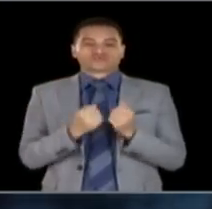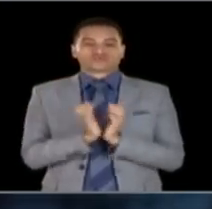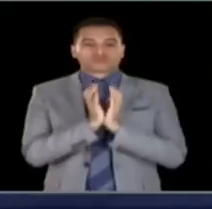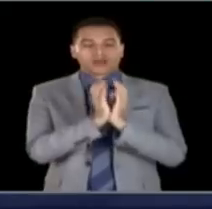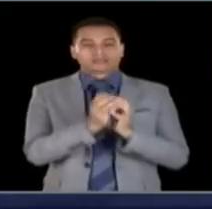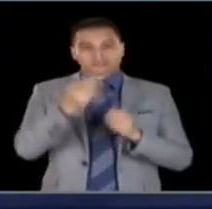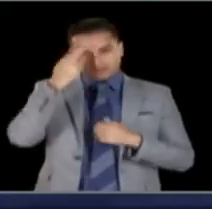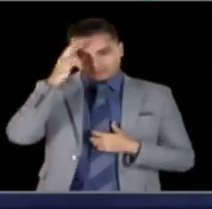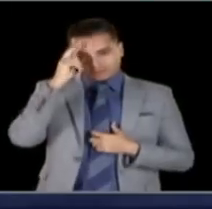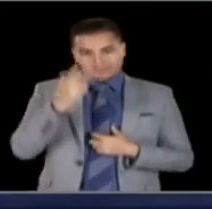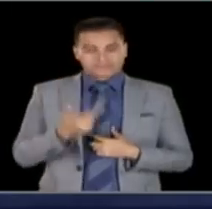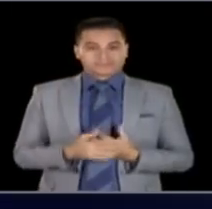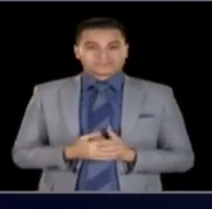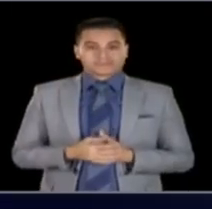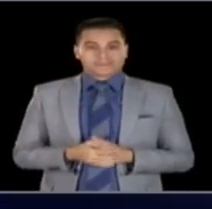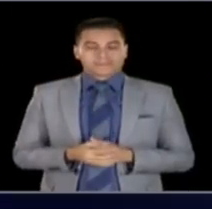2021-2022؟